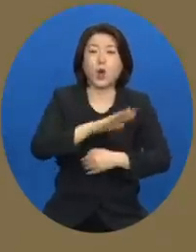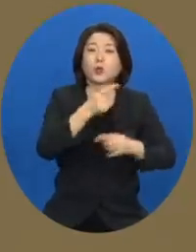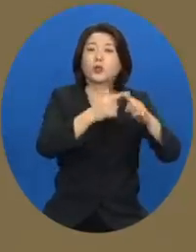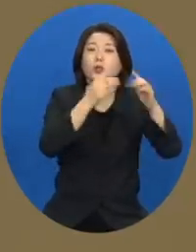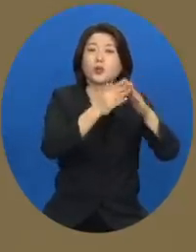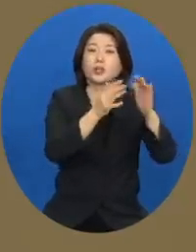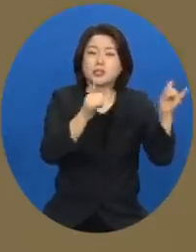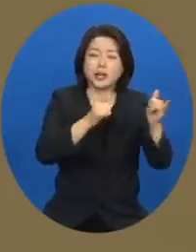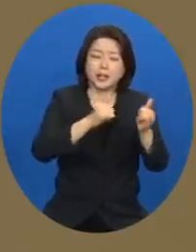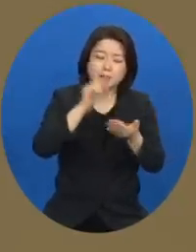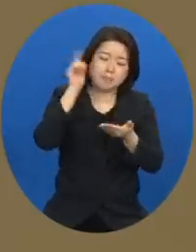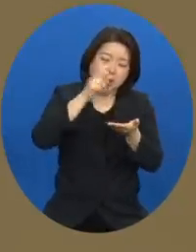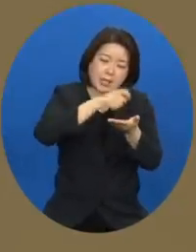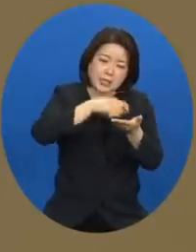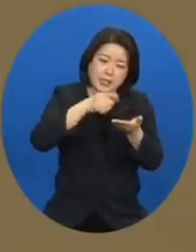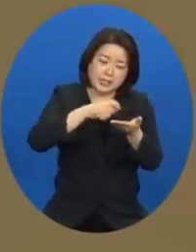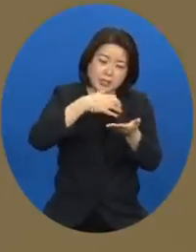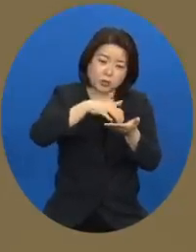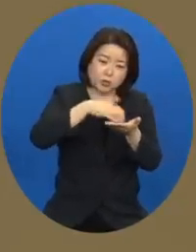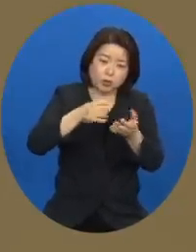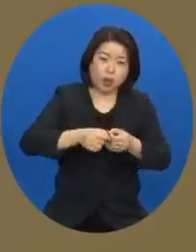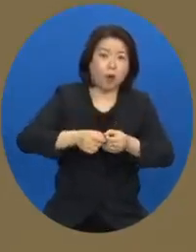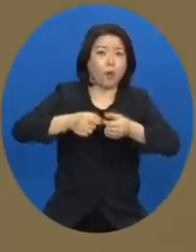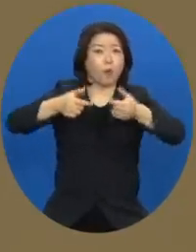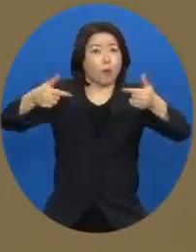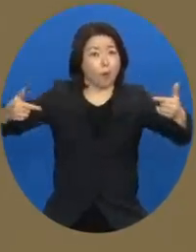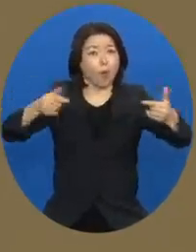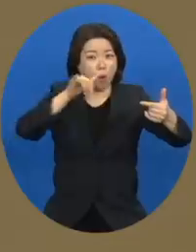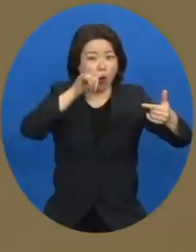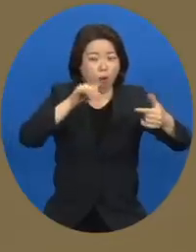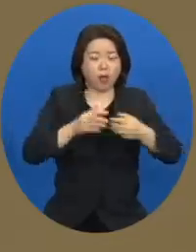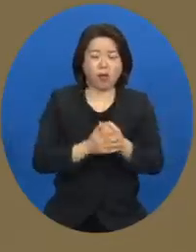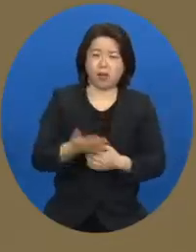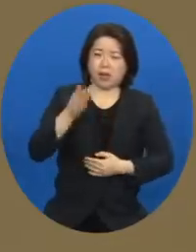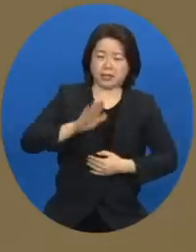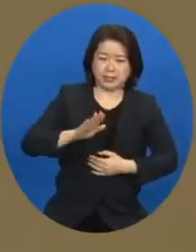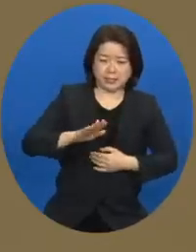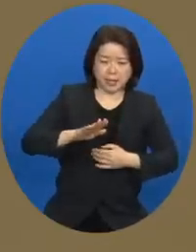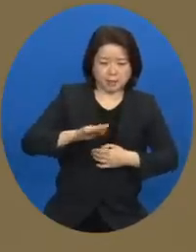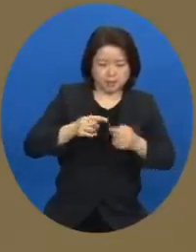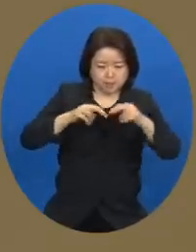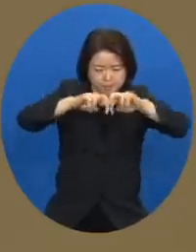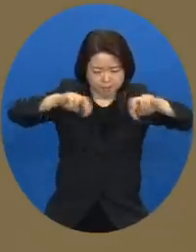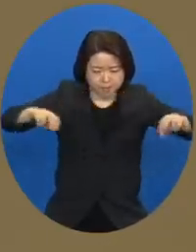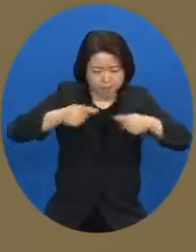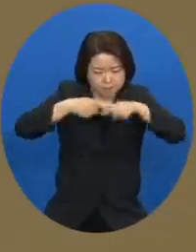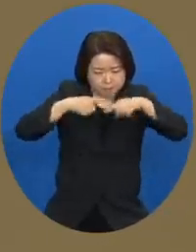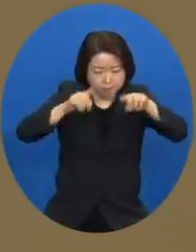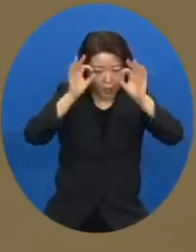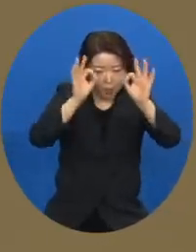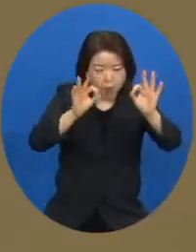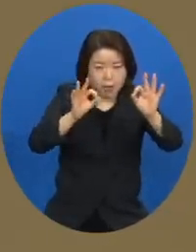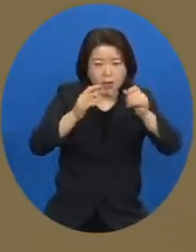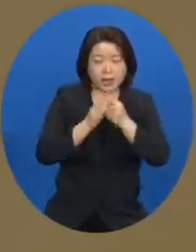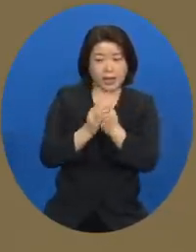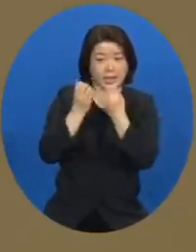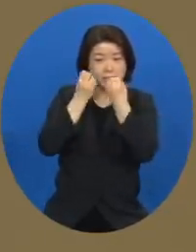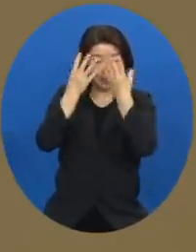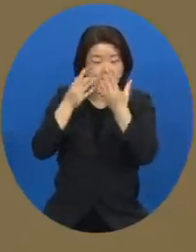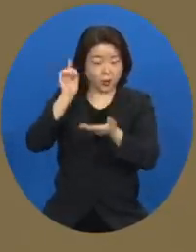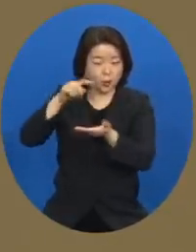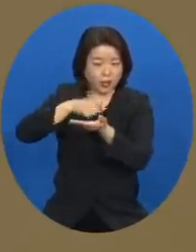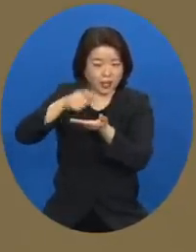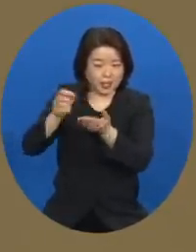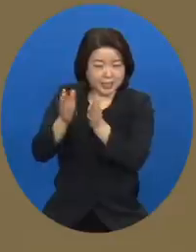쓰는 통계가 굉장히 늘어났습니다. 그런데 분석을 해보니까 새롭게 일기를 쓰기